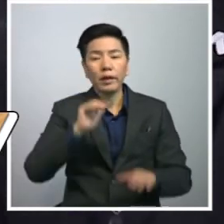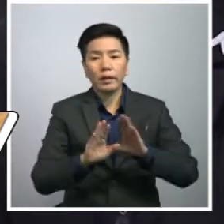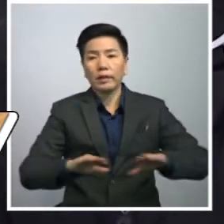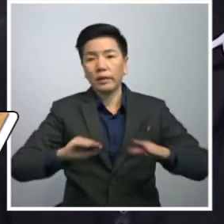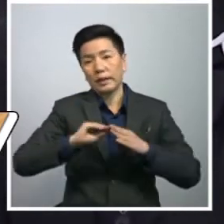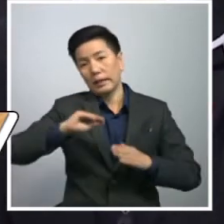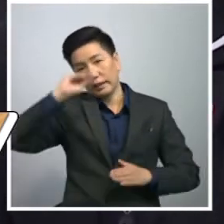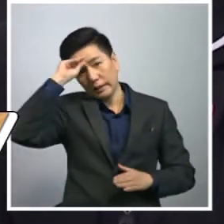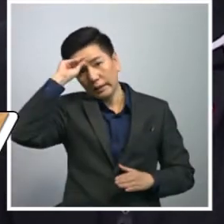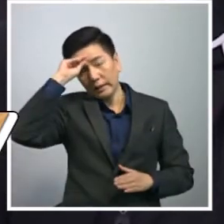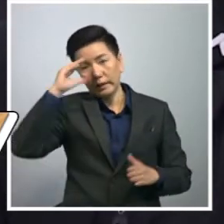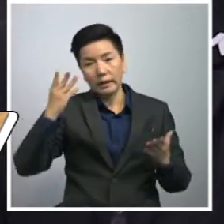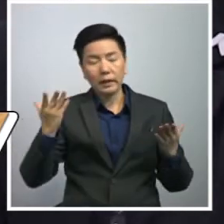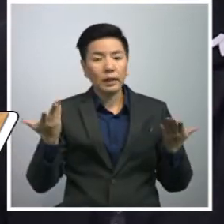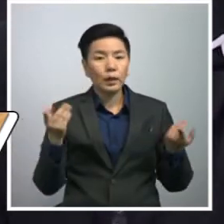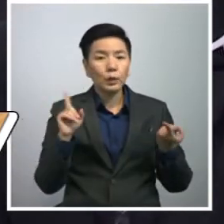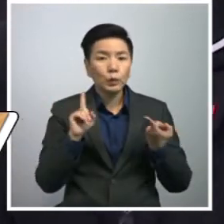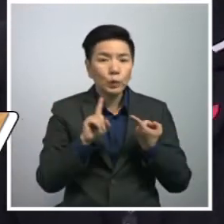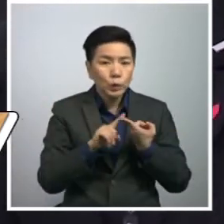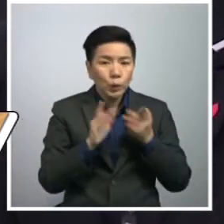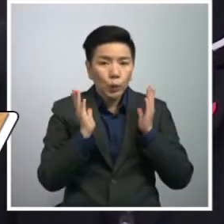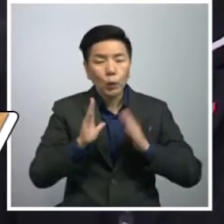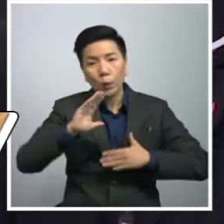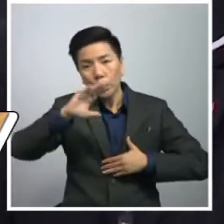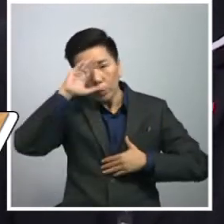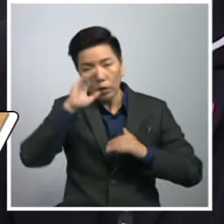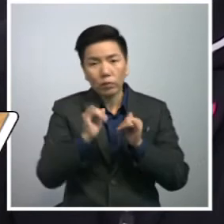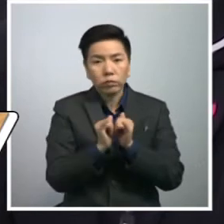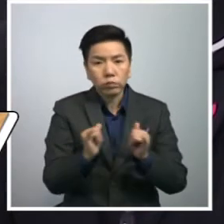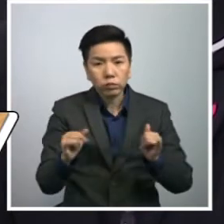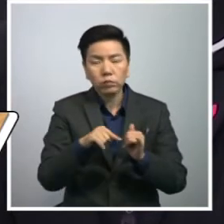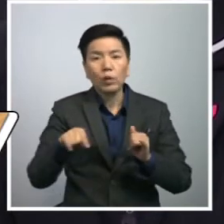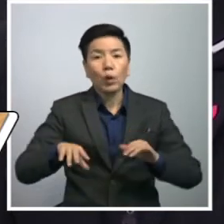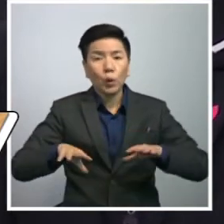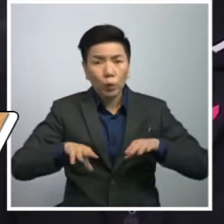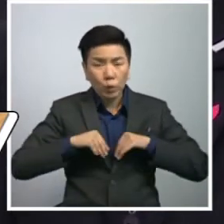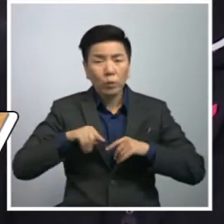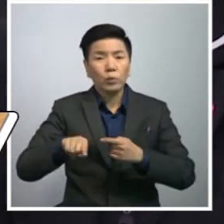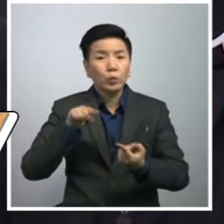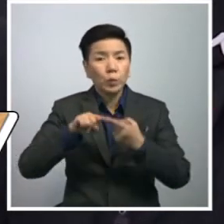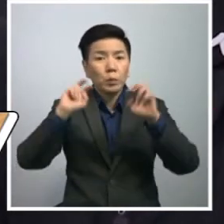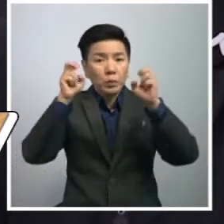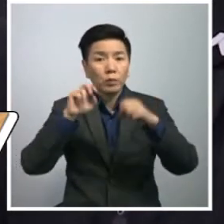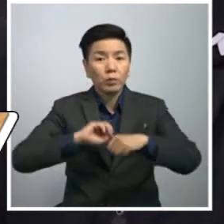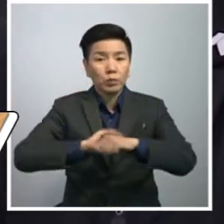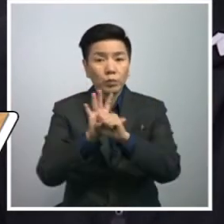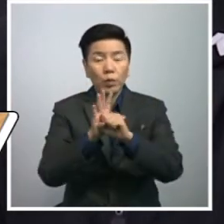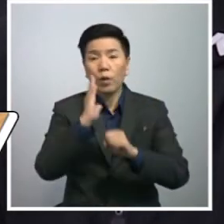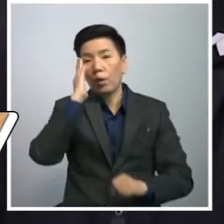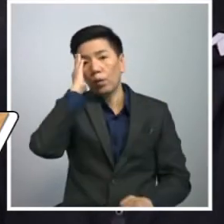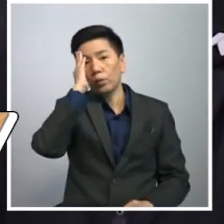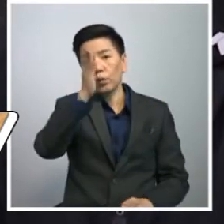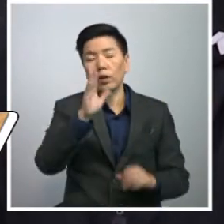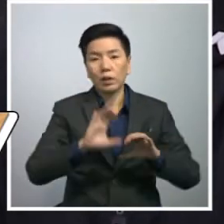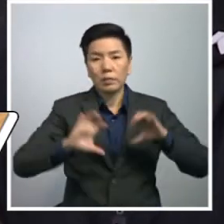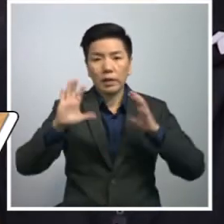ะครับหรือว่าผู้คนไข้โรงพยาบาลต่างๆเนี่ยยอมเพราะว่าเหตุการณ์โควิดแต่วันนี้รั